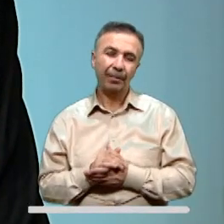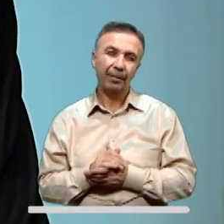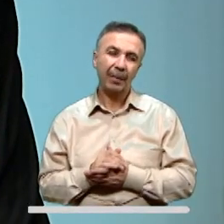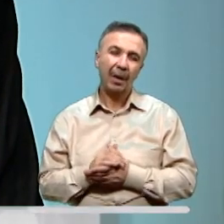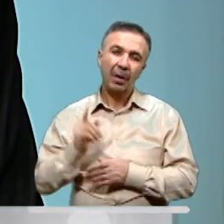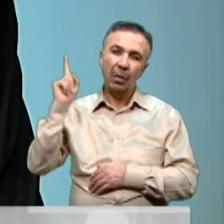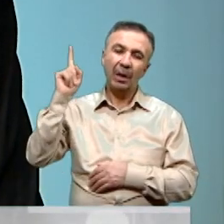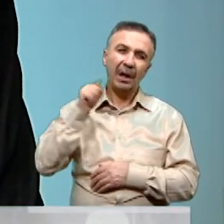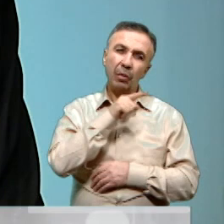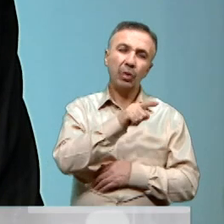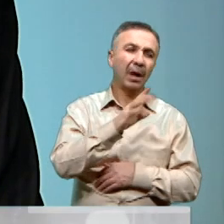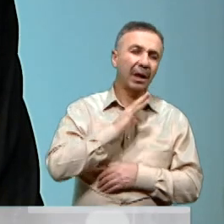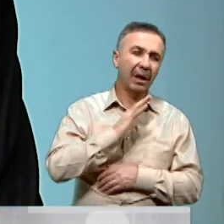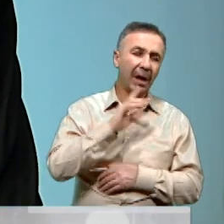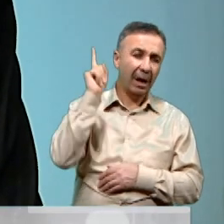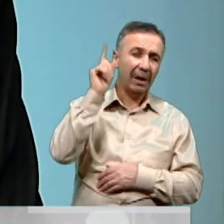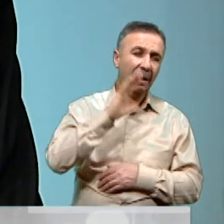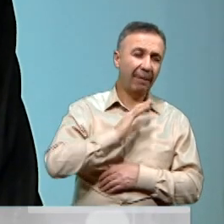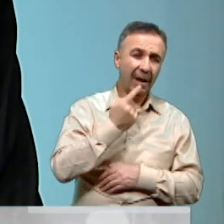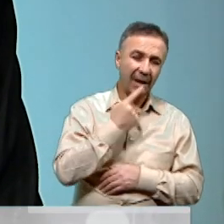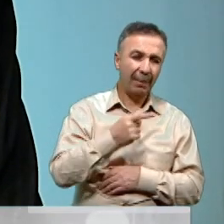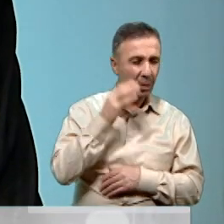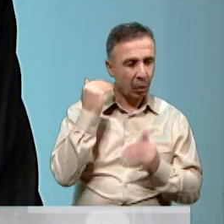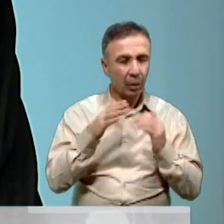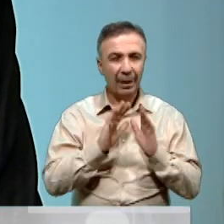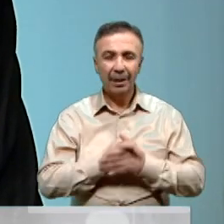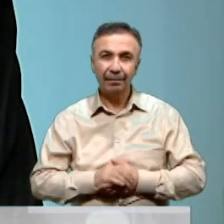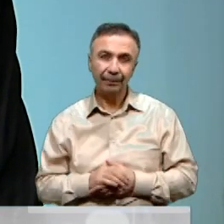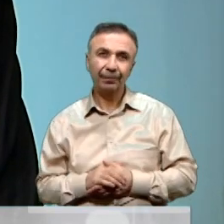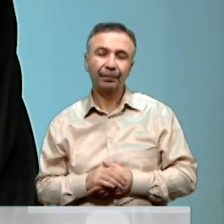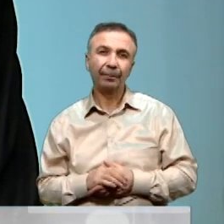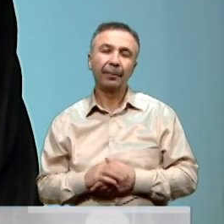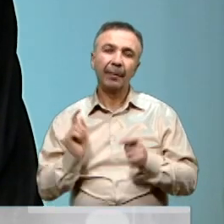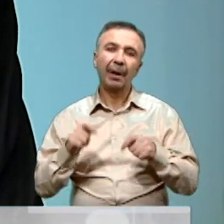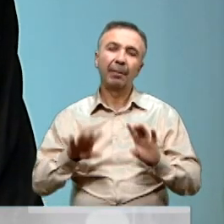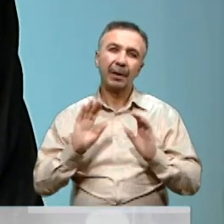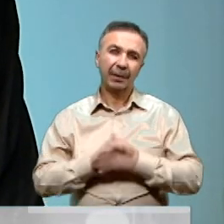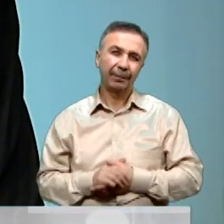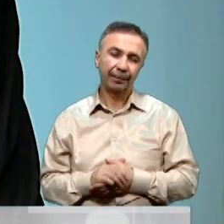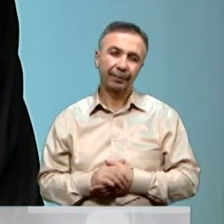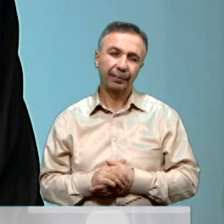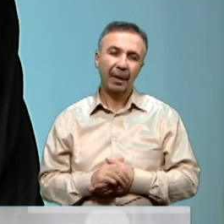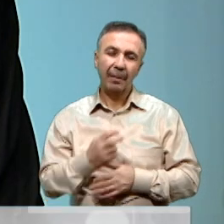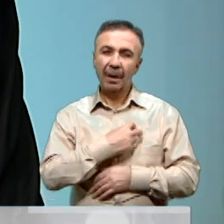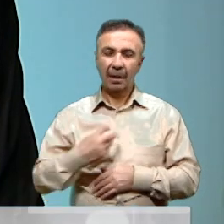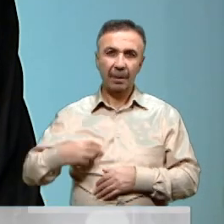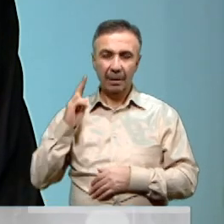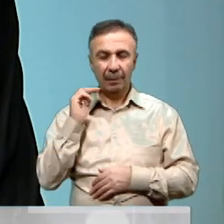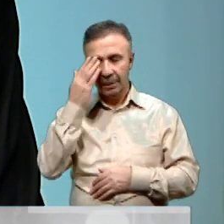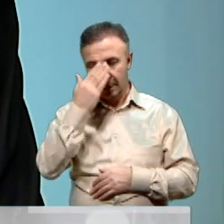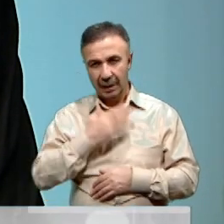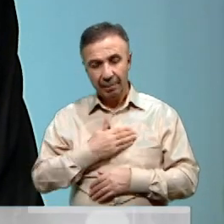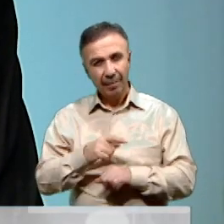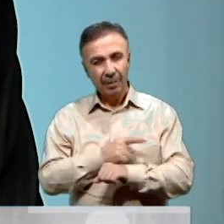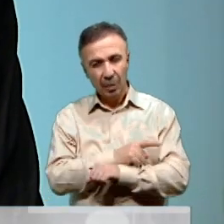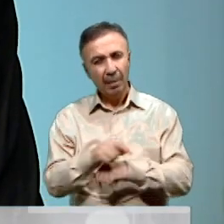var şurada Allah var demek uygun değil yani bu tür şeyleri yapmamak lazım Rasulullah döneminde Aleyhisselam